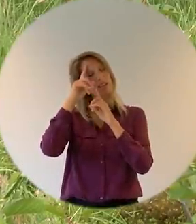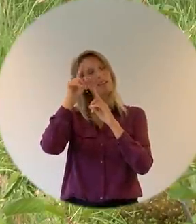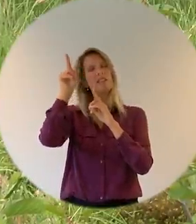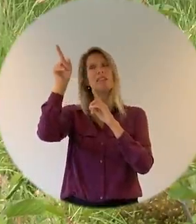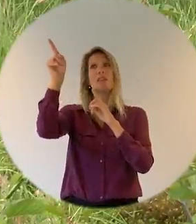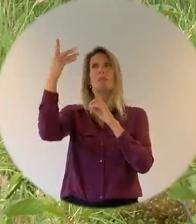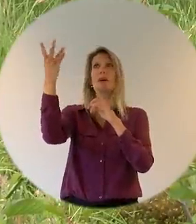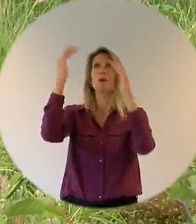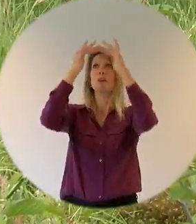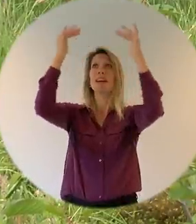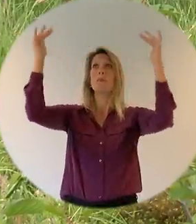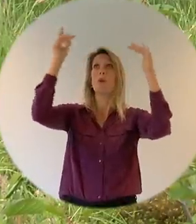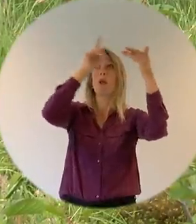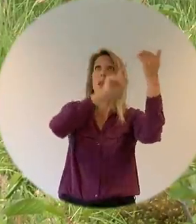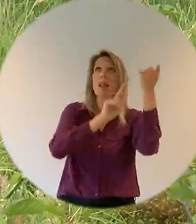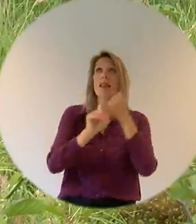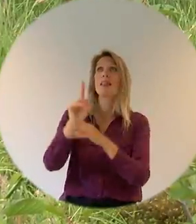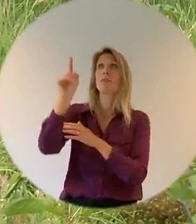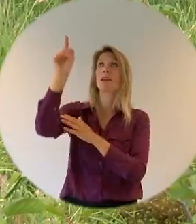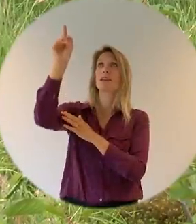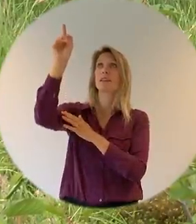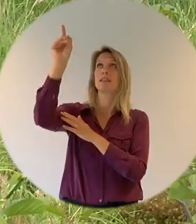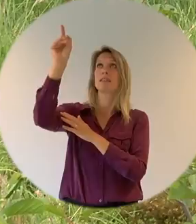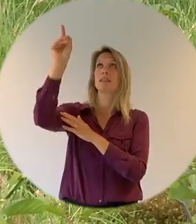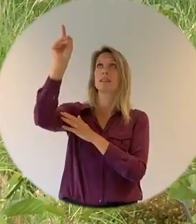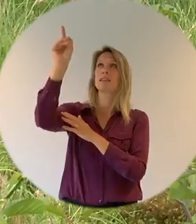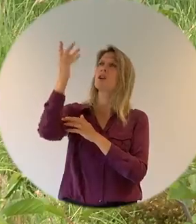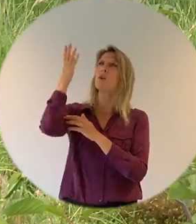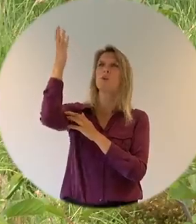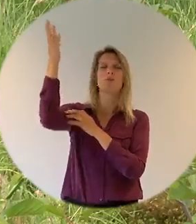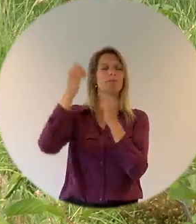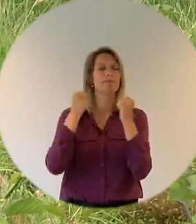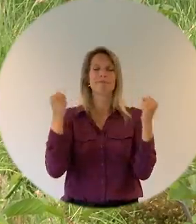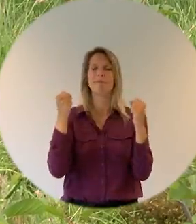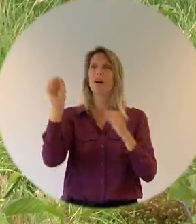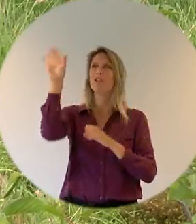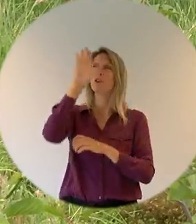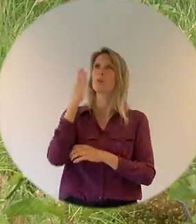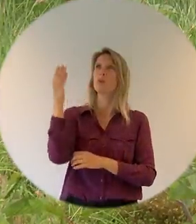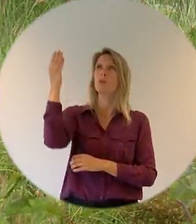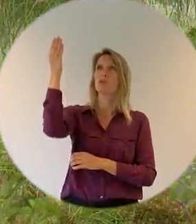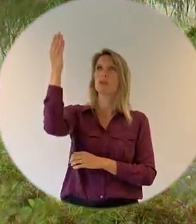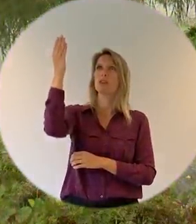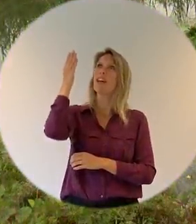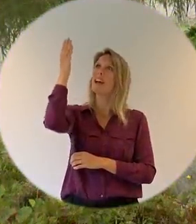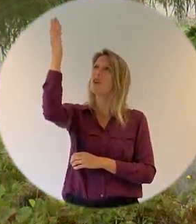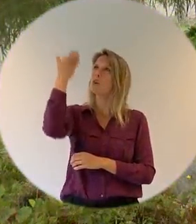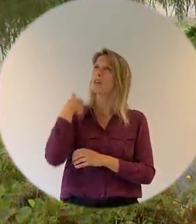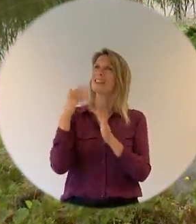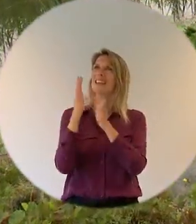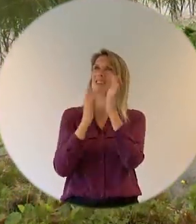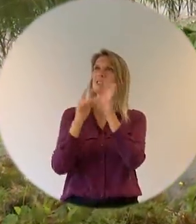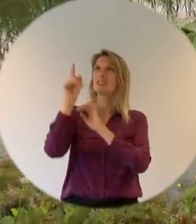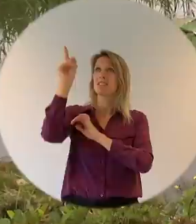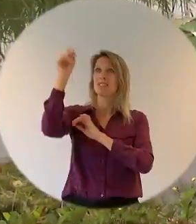hemel binnenlopen. U die een machtige God bent en u, Heer Jezus, die naar